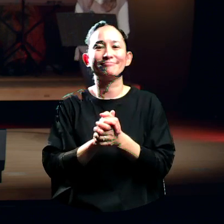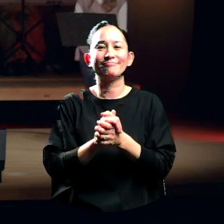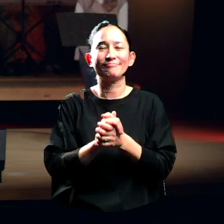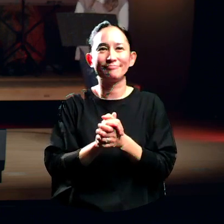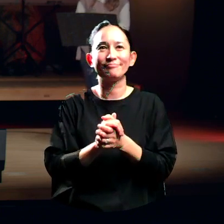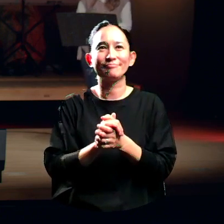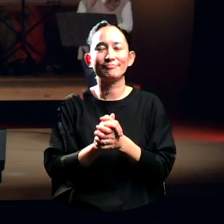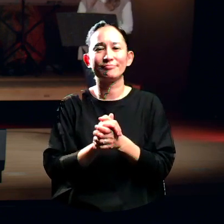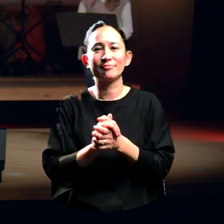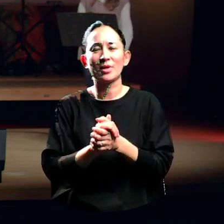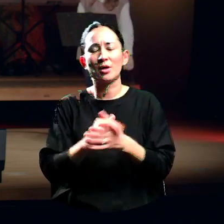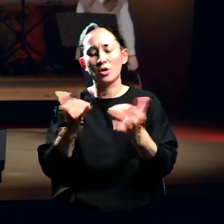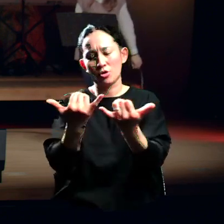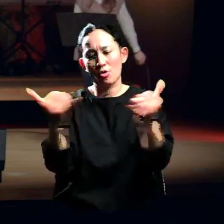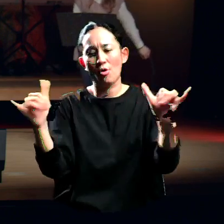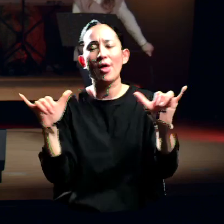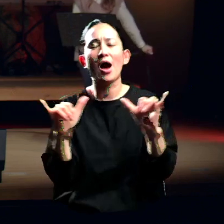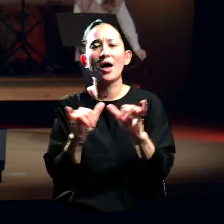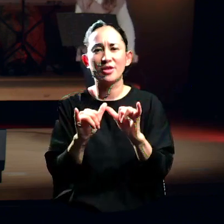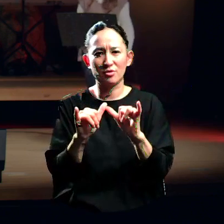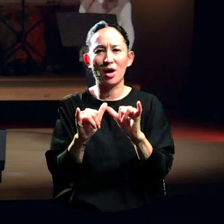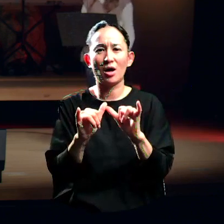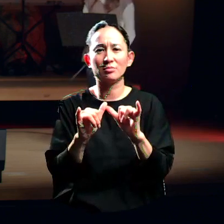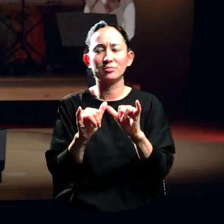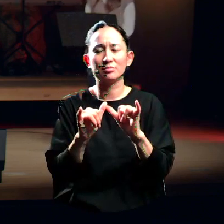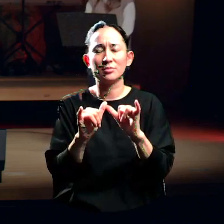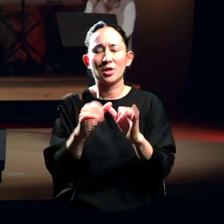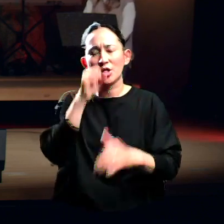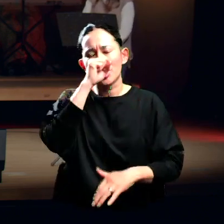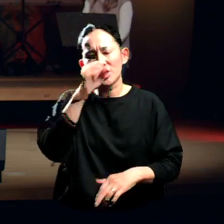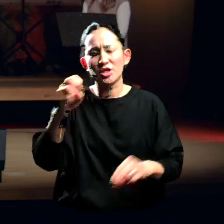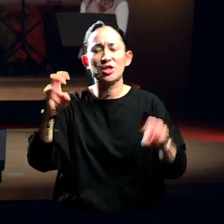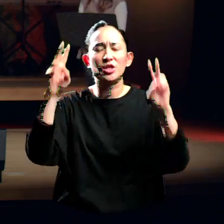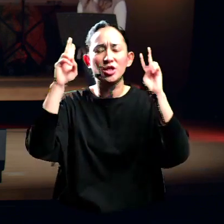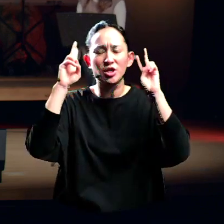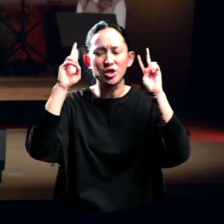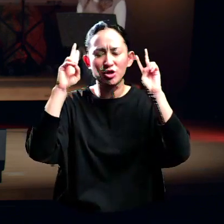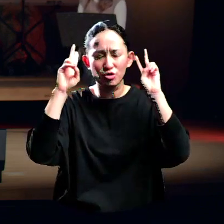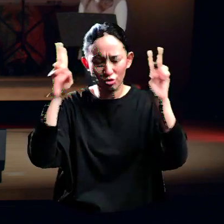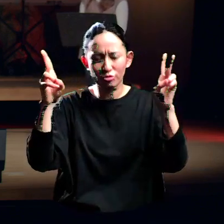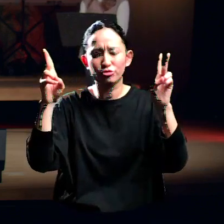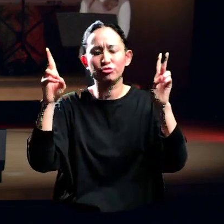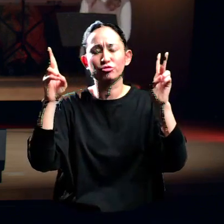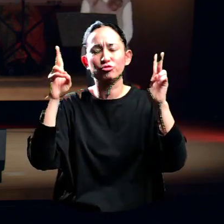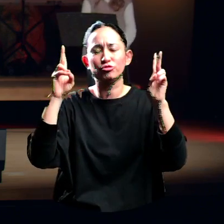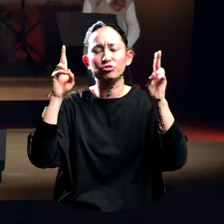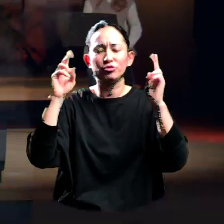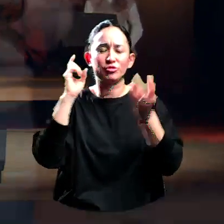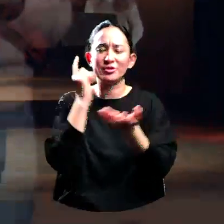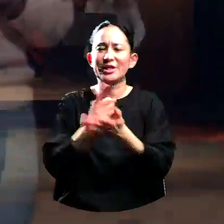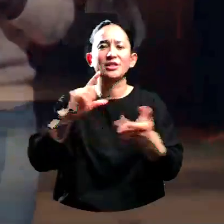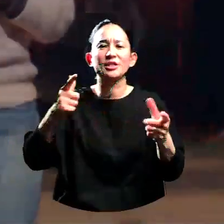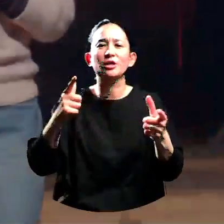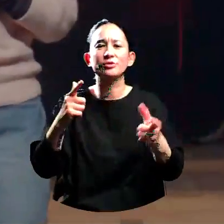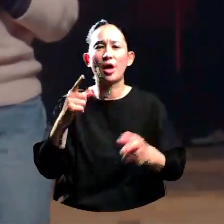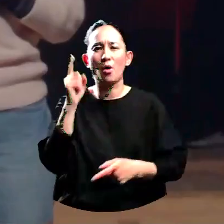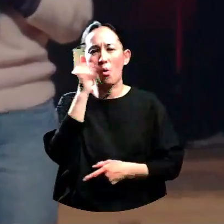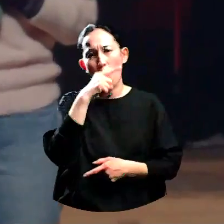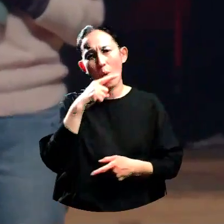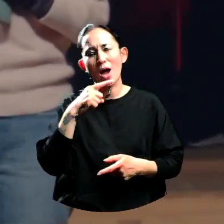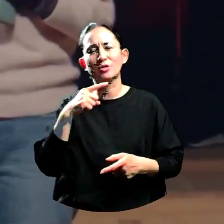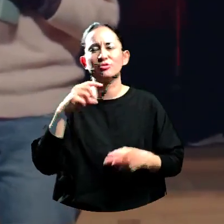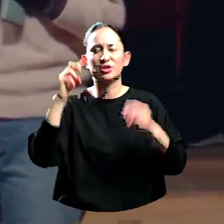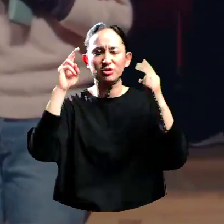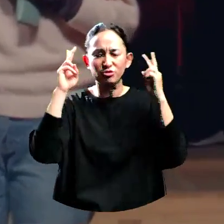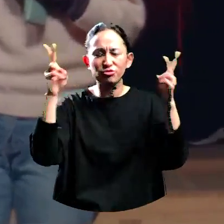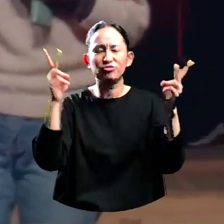ニュースだけど、世の中にはバッドニュースが満ちてますよね。 When we take a look at this world that we're living in, it's filled with bad news.